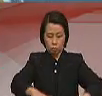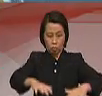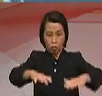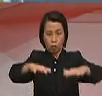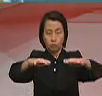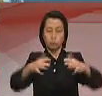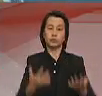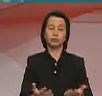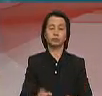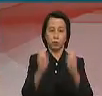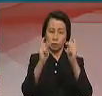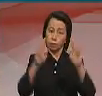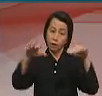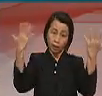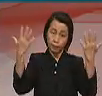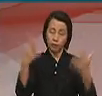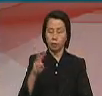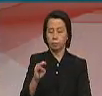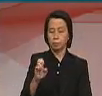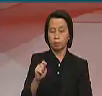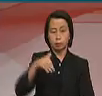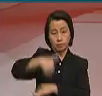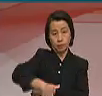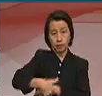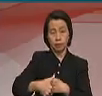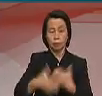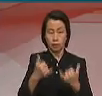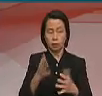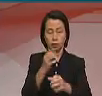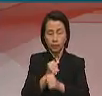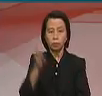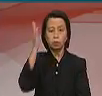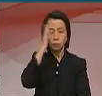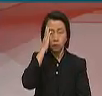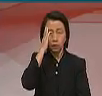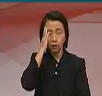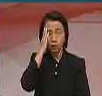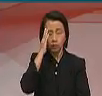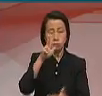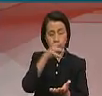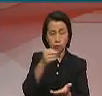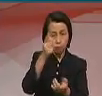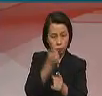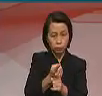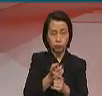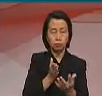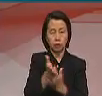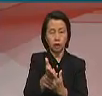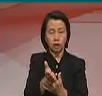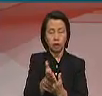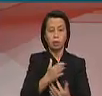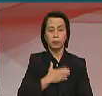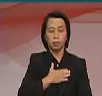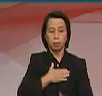boleh berlaku Baiklah scan saja laporan cuaca untuk malam ini dapatkan maklumat cuaca terkini dan sahih Melalui aplikasi